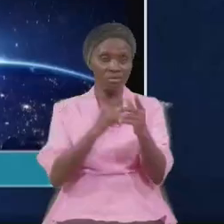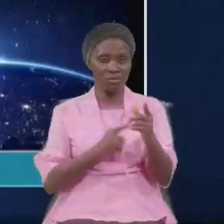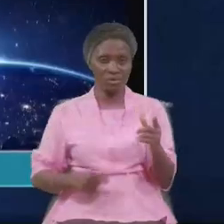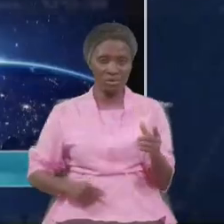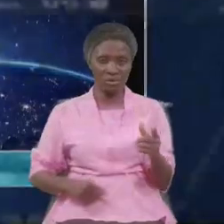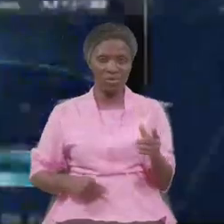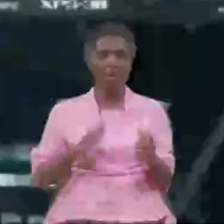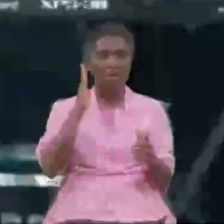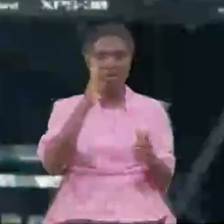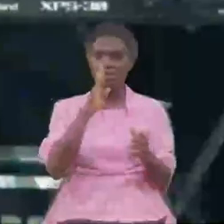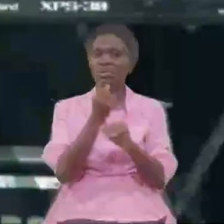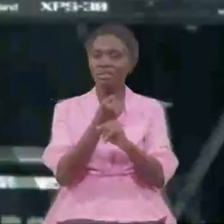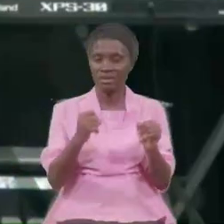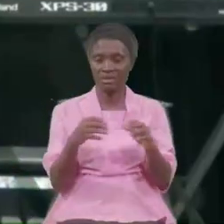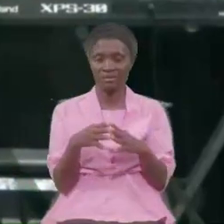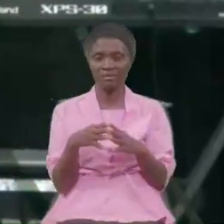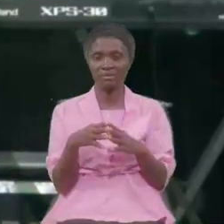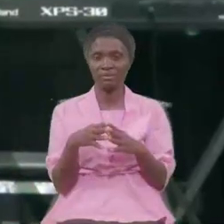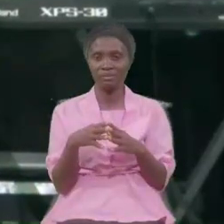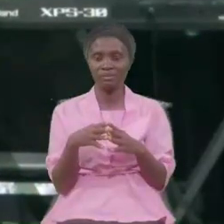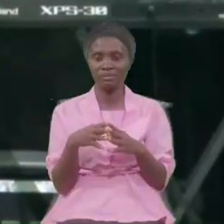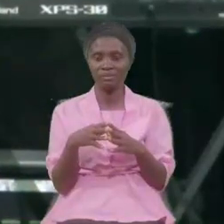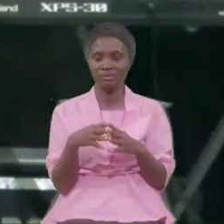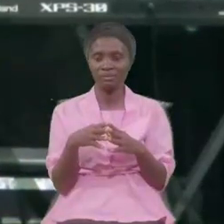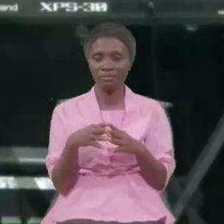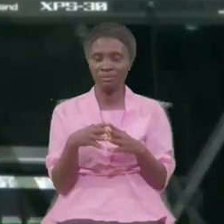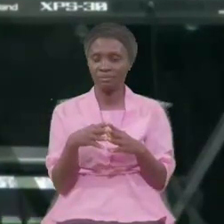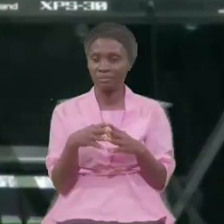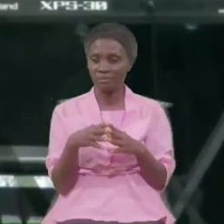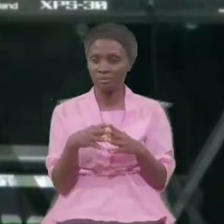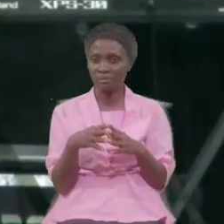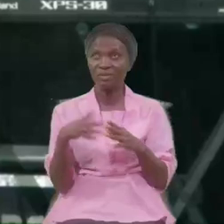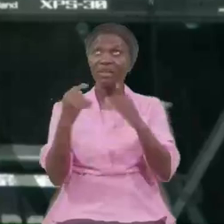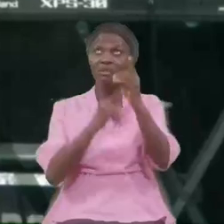Quiconque invoquera le nom du Seigneur sera sauvé.